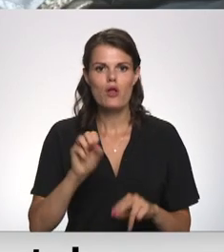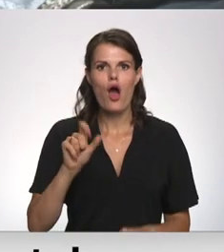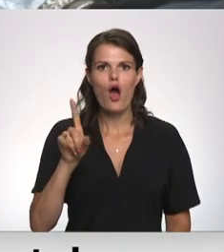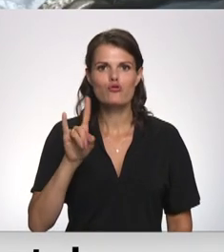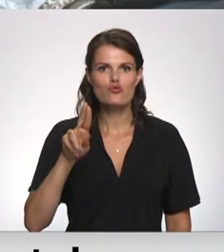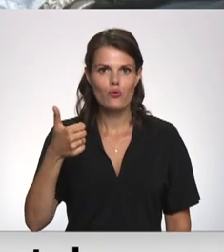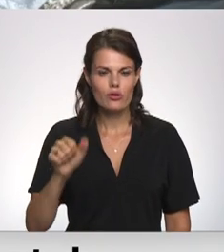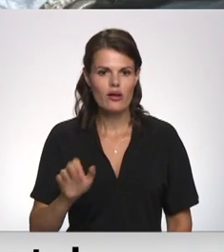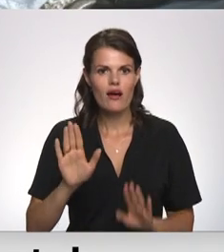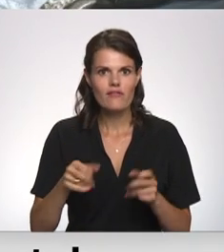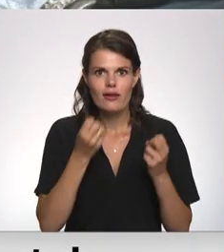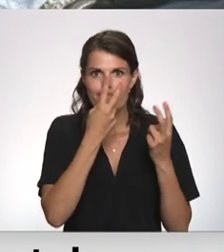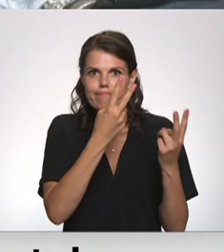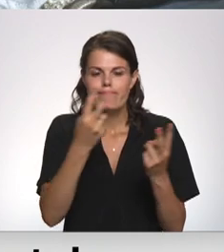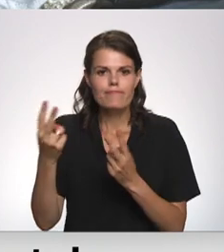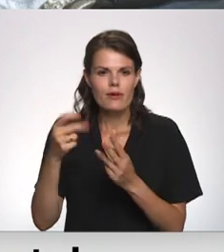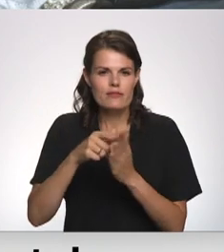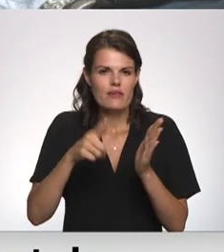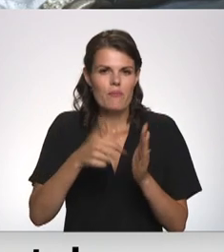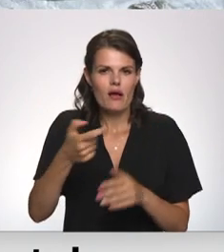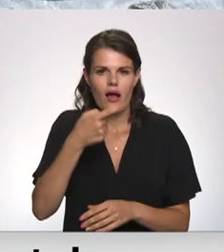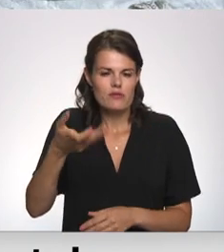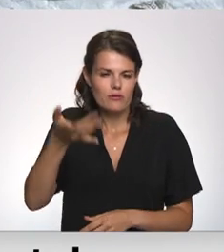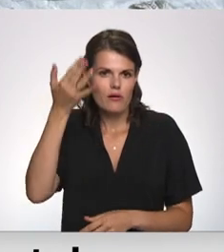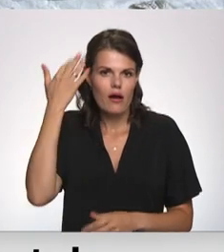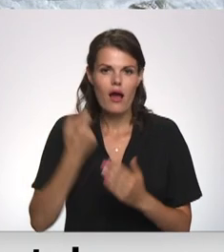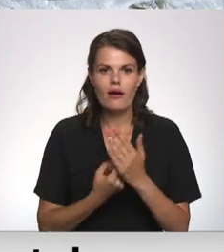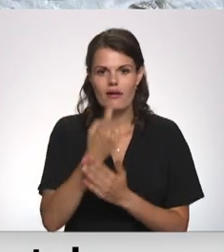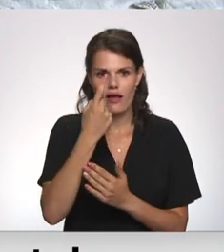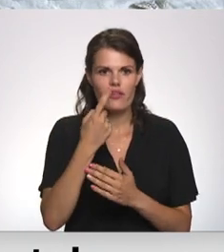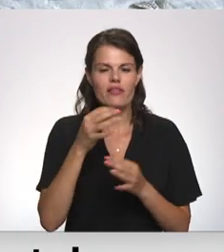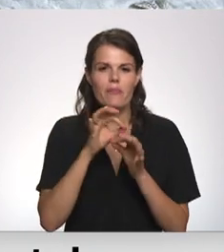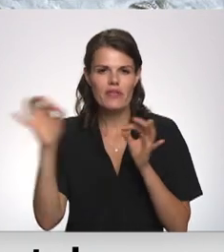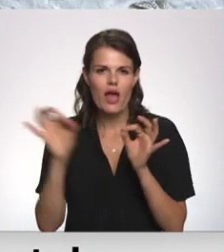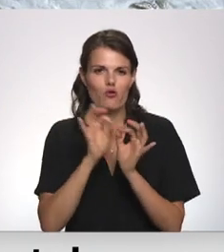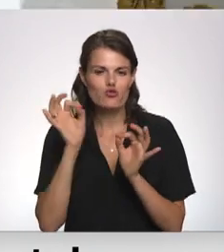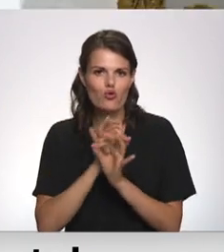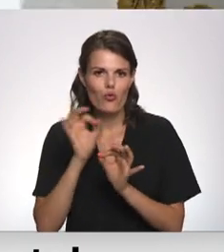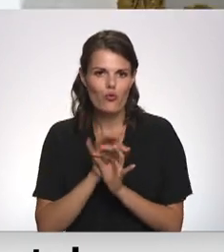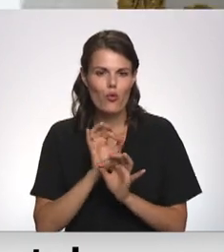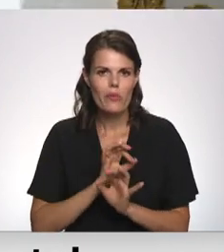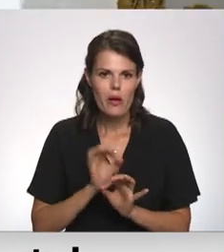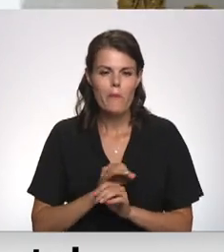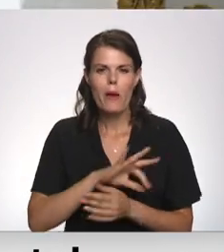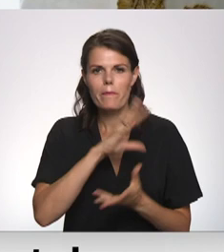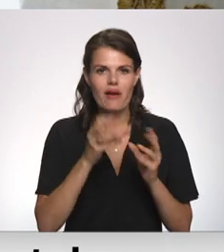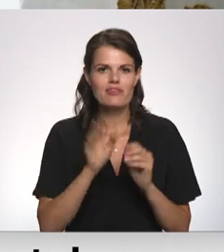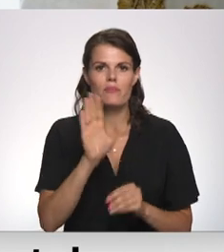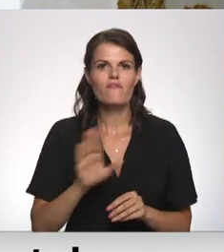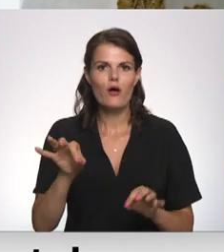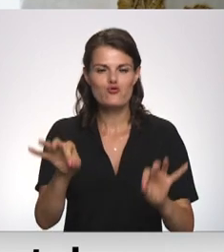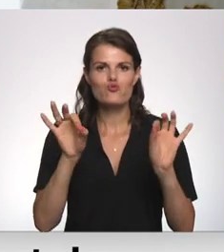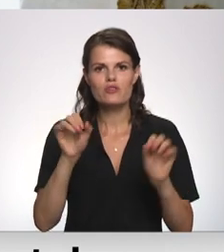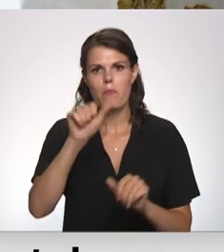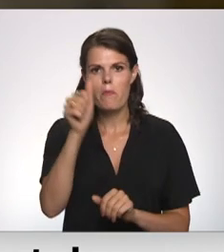Te ar acīm var pieskarties pat 17. Gadsimtā radītiem brokāta diegu izšuvumiem. Pavisam par valsts nozīmes